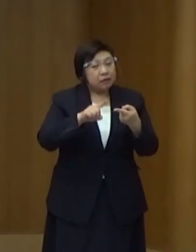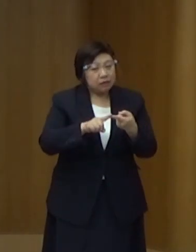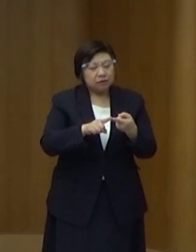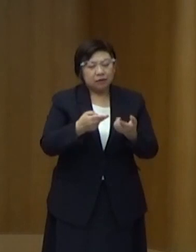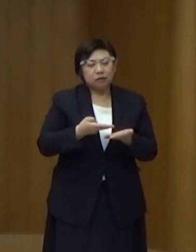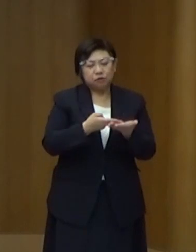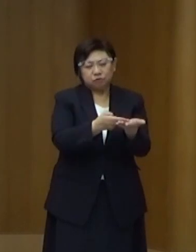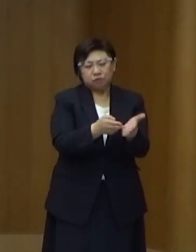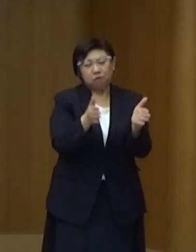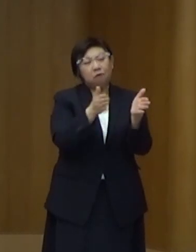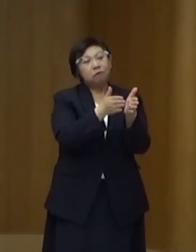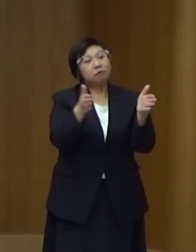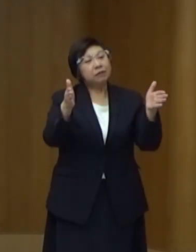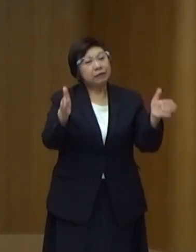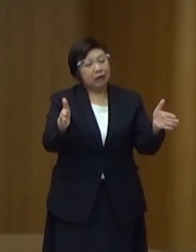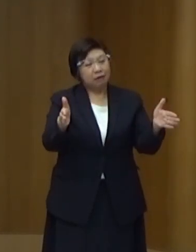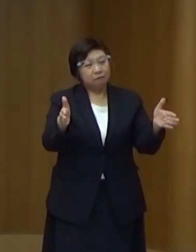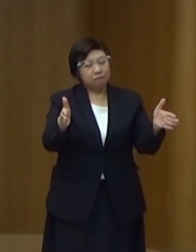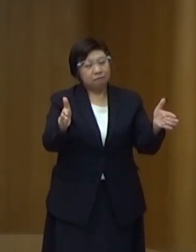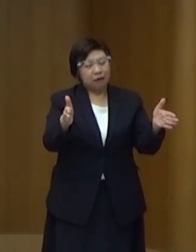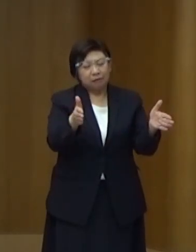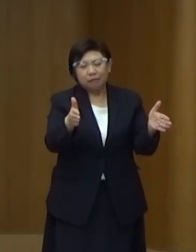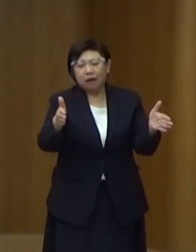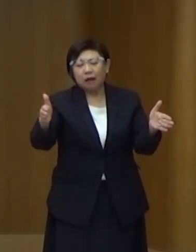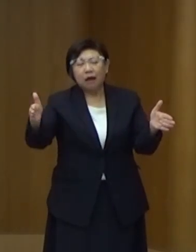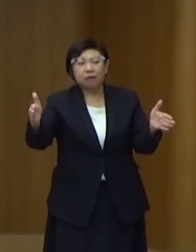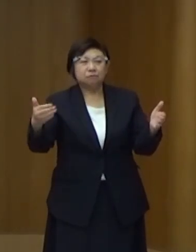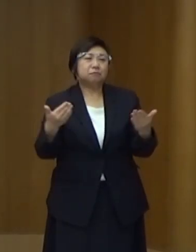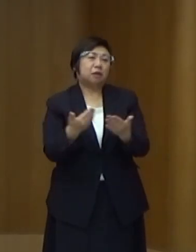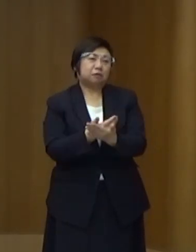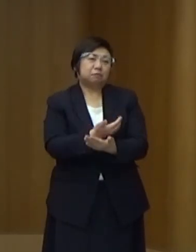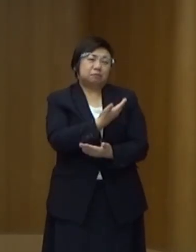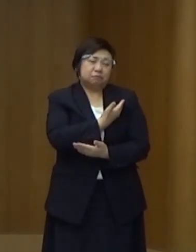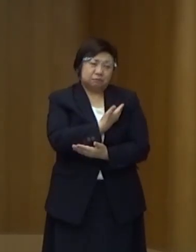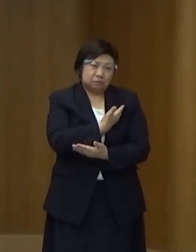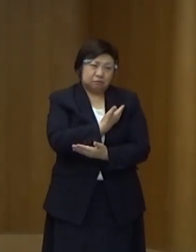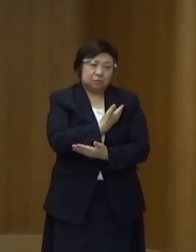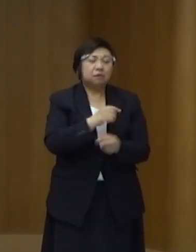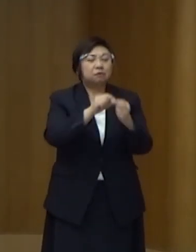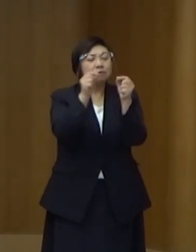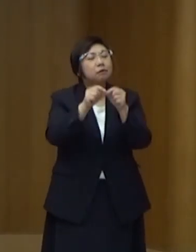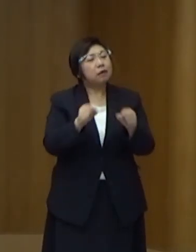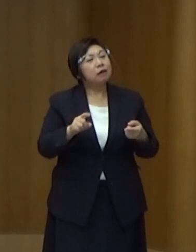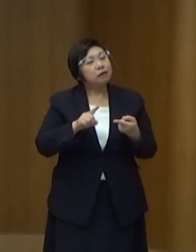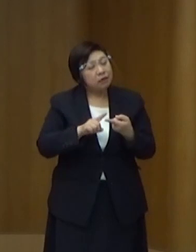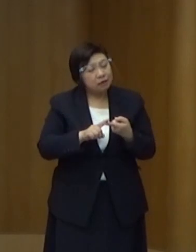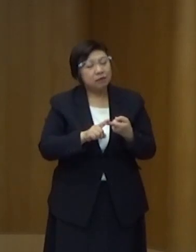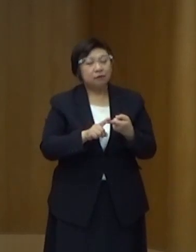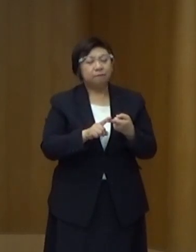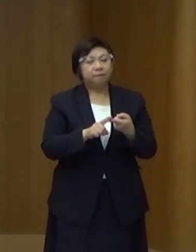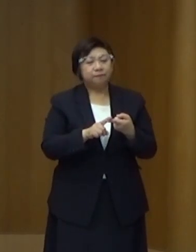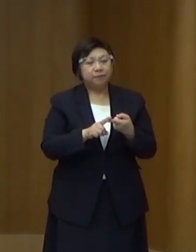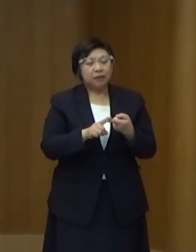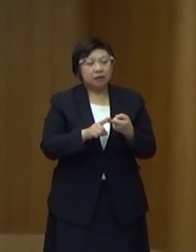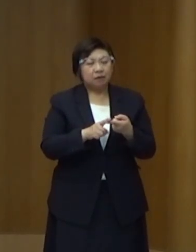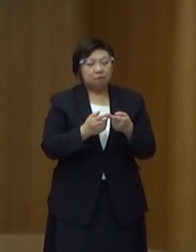間というのは長くなるわけですね。ですから結果としてまず原則、そういった症状が軽い方も入